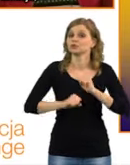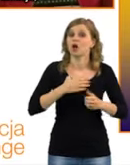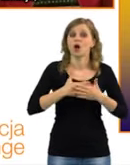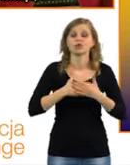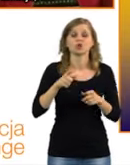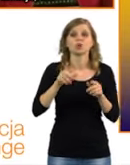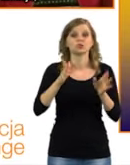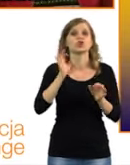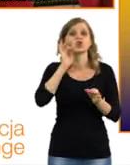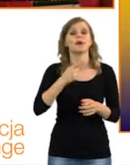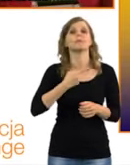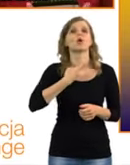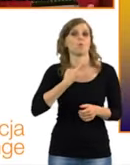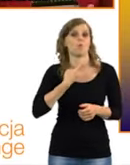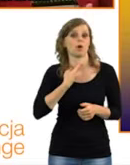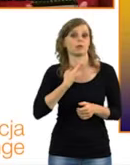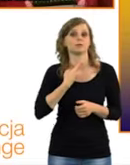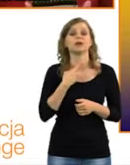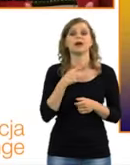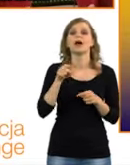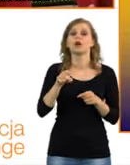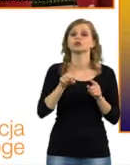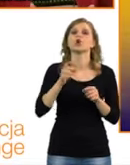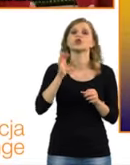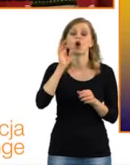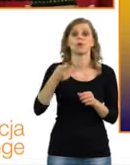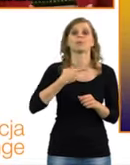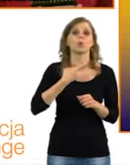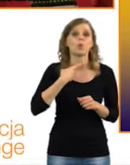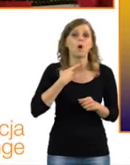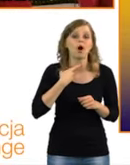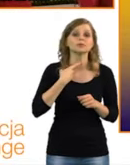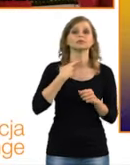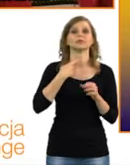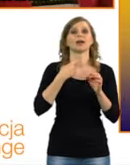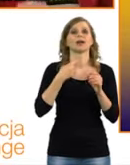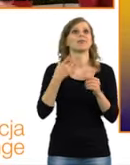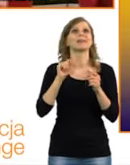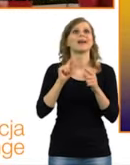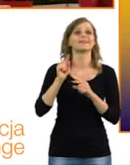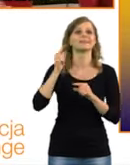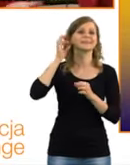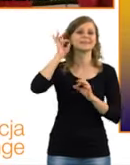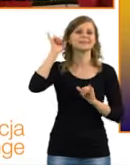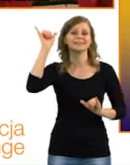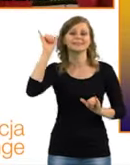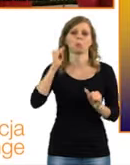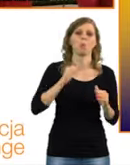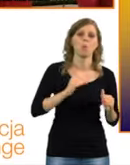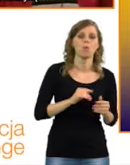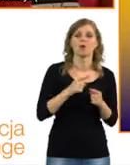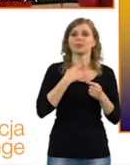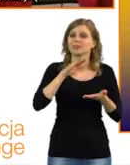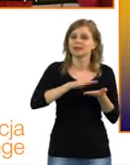to dobra fonacja. Dobra fonacja to dobrze ustawiony głos, nie za wysoki, nie za